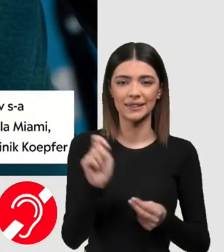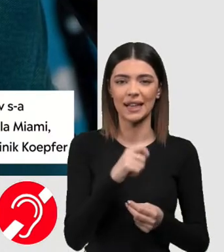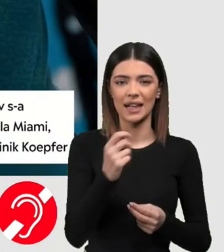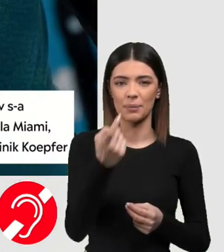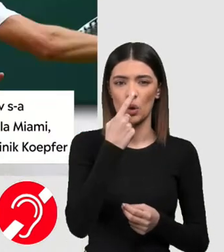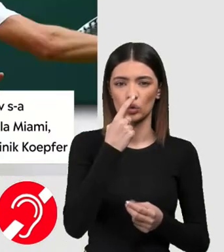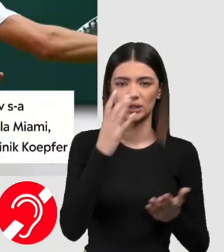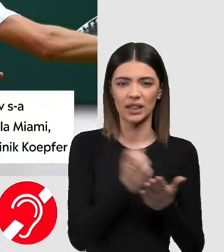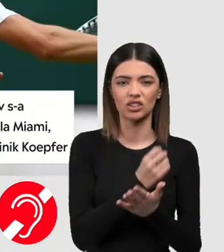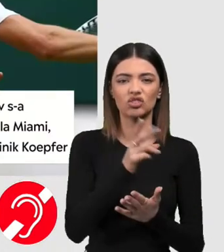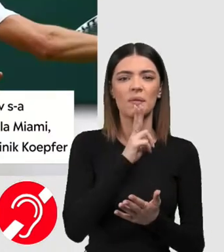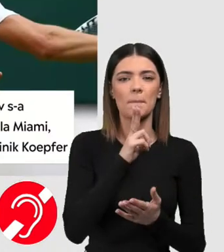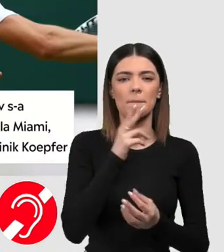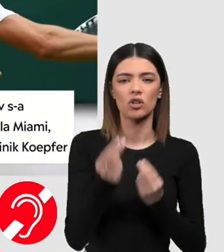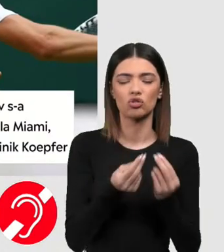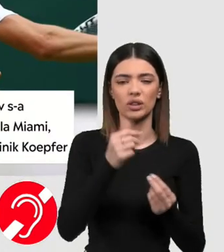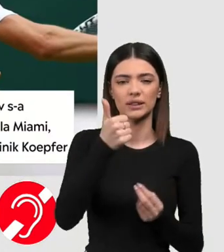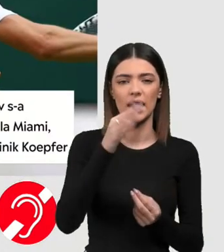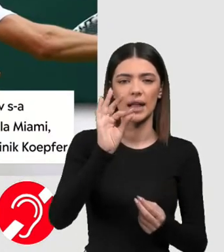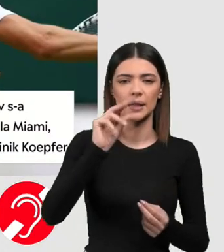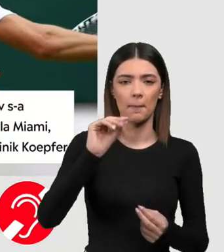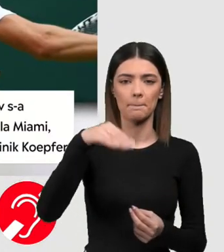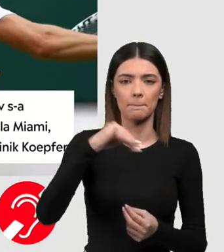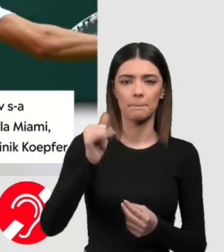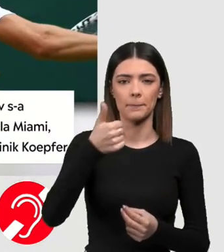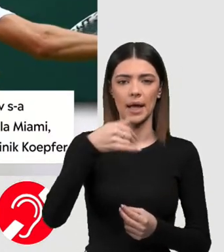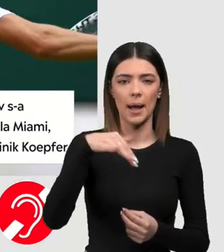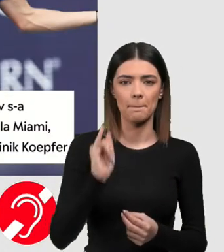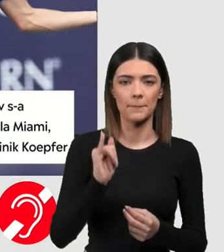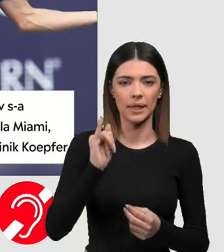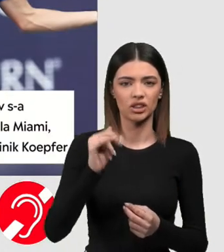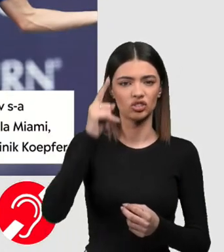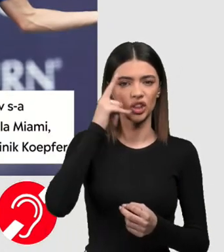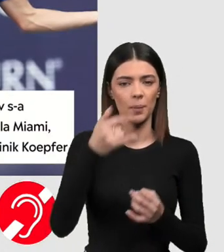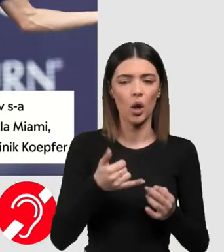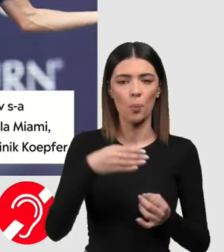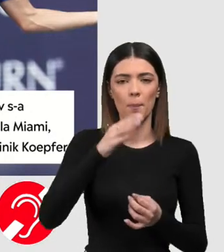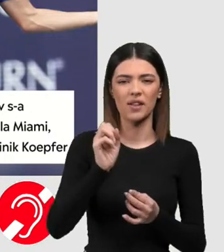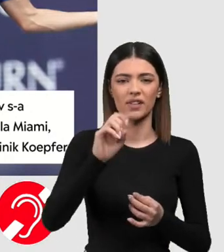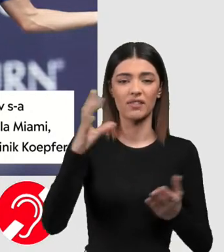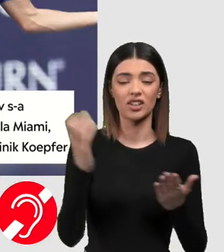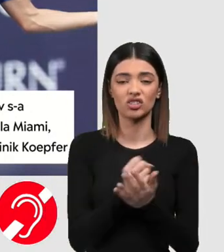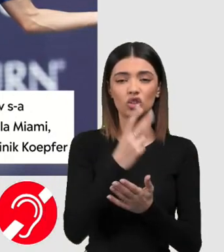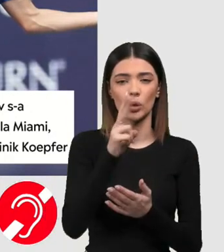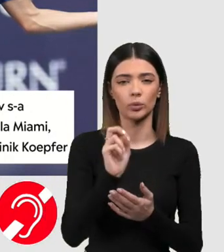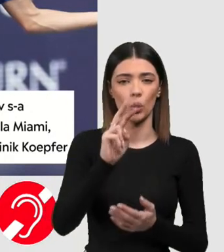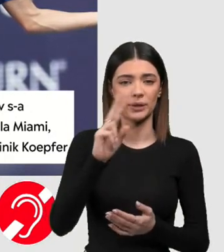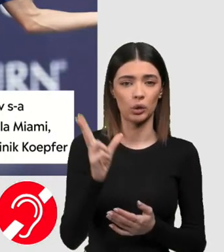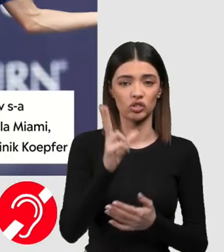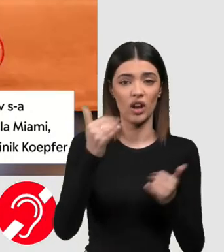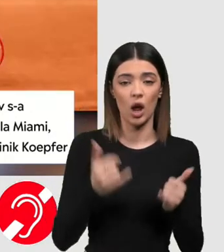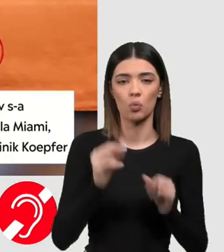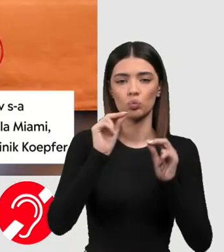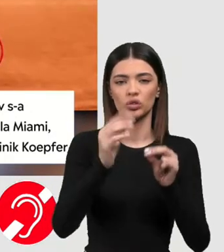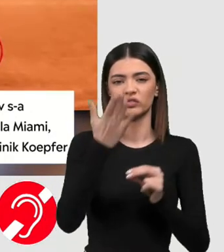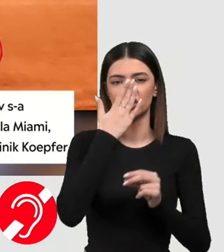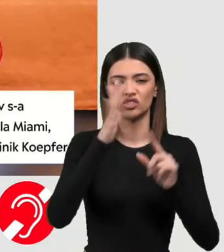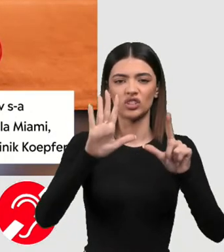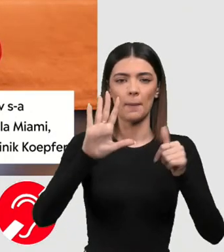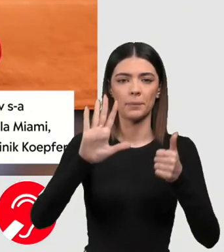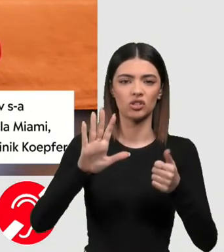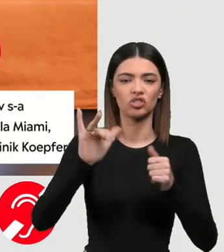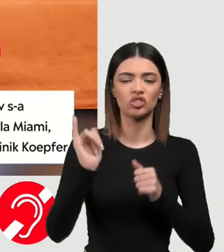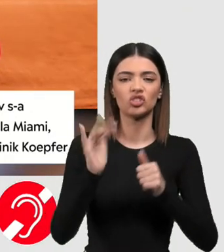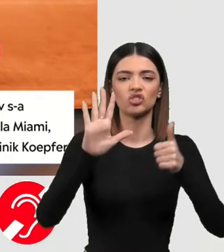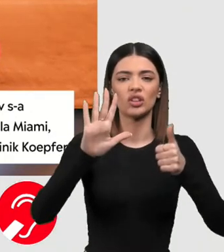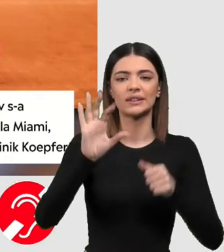carierei. Tenismenul rus a calificat marți în sfertul la Masters ATP de la Miami. Medvedev, campion la Miami în 2023, s-a impus cu scorul